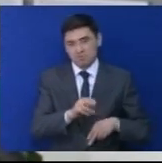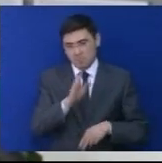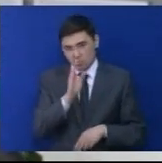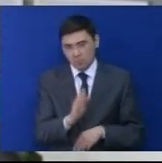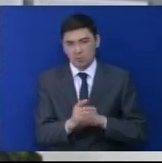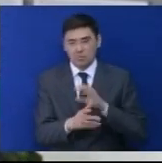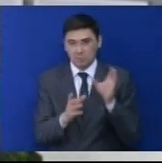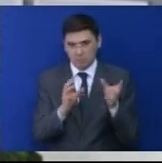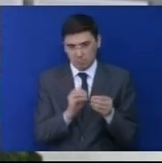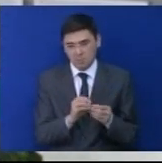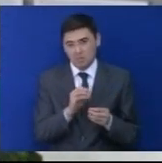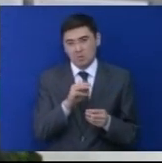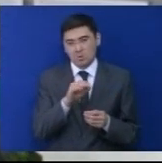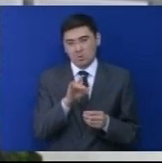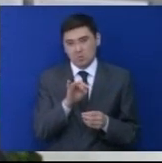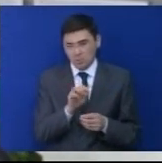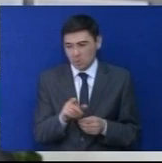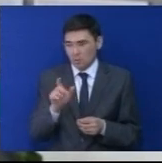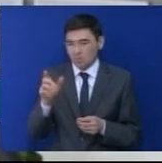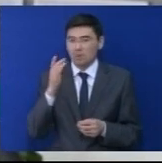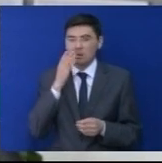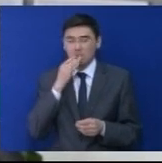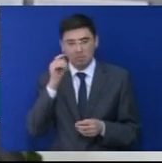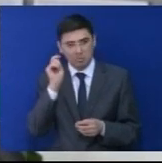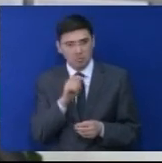предприниматели все-таки